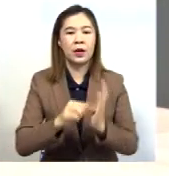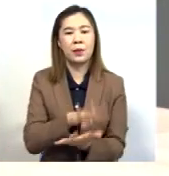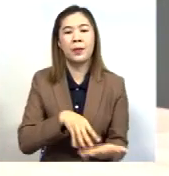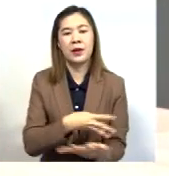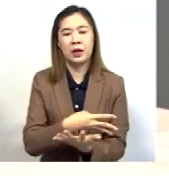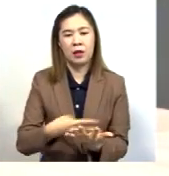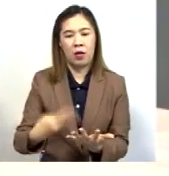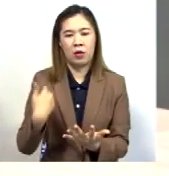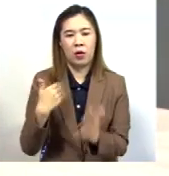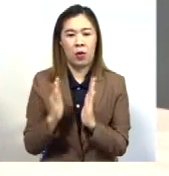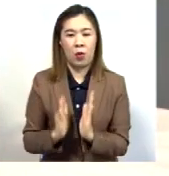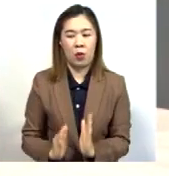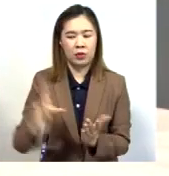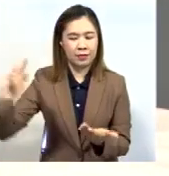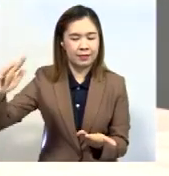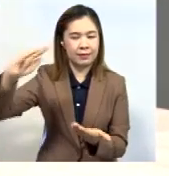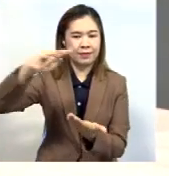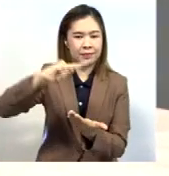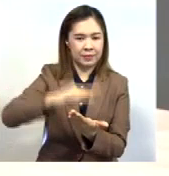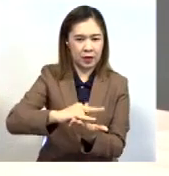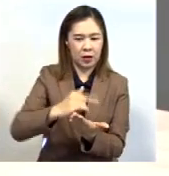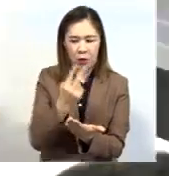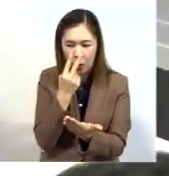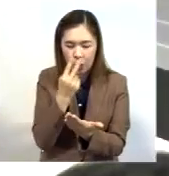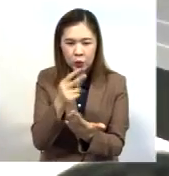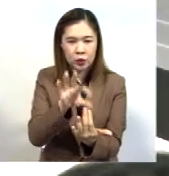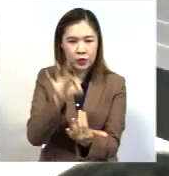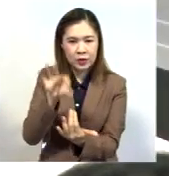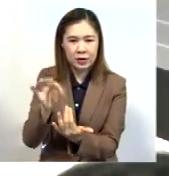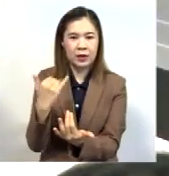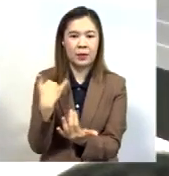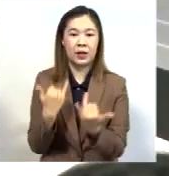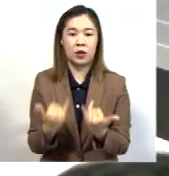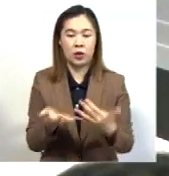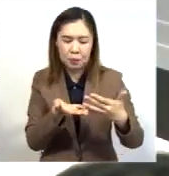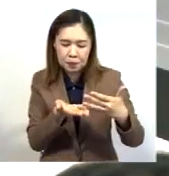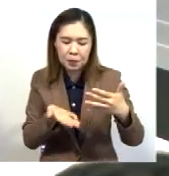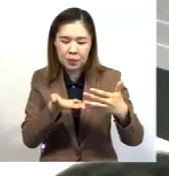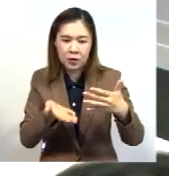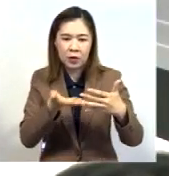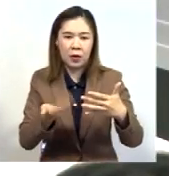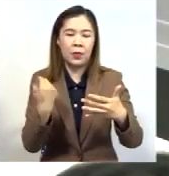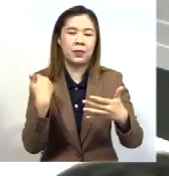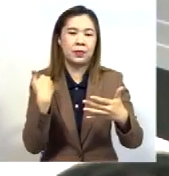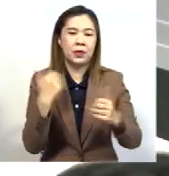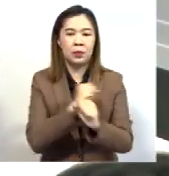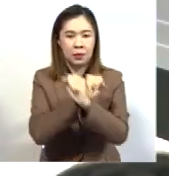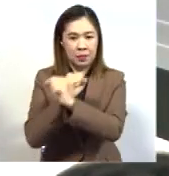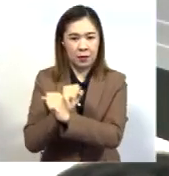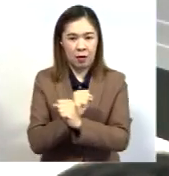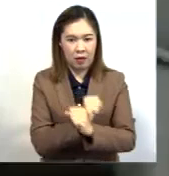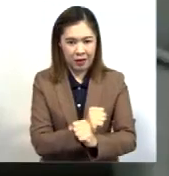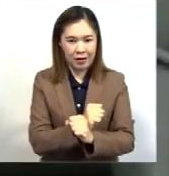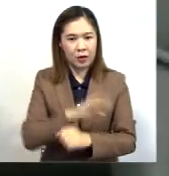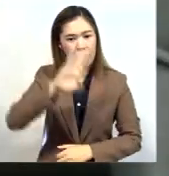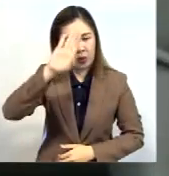การการคัดกรองตั้งแต่สนามบินและขณะนี้เราก็ยกระดับเพิ่มมากยิ่งขึ้นมาเป็นการป้องกันโร